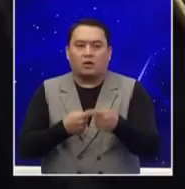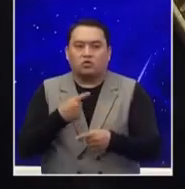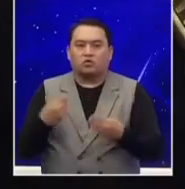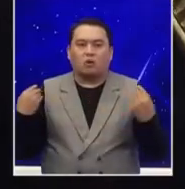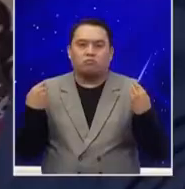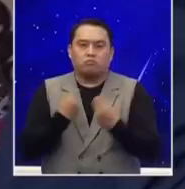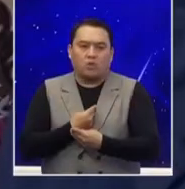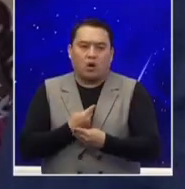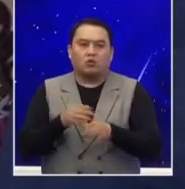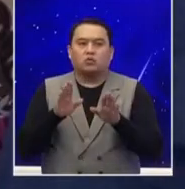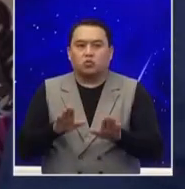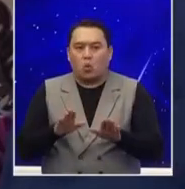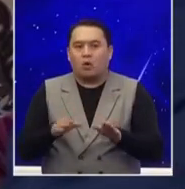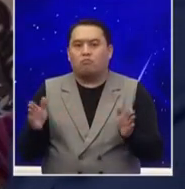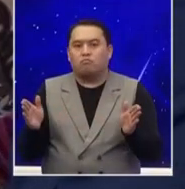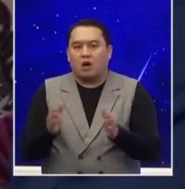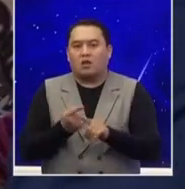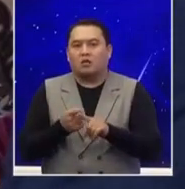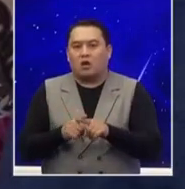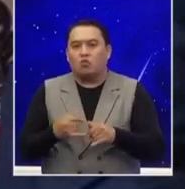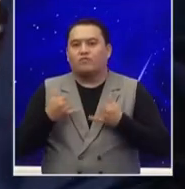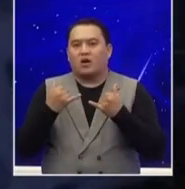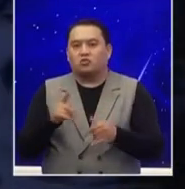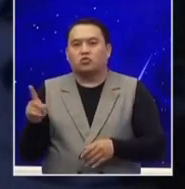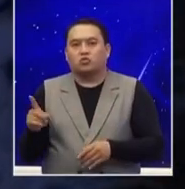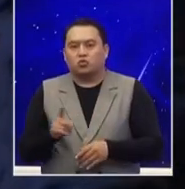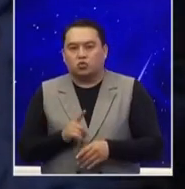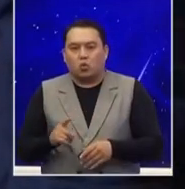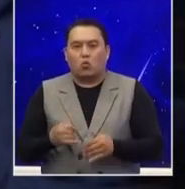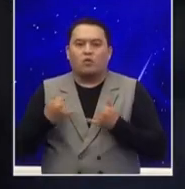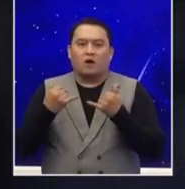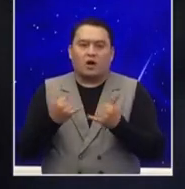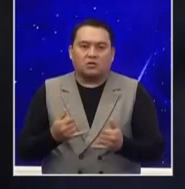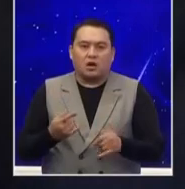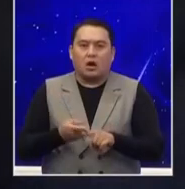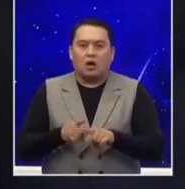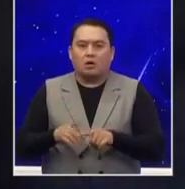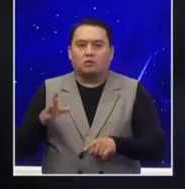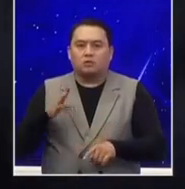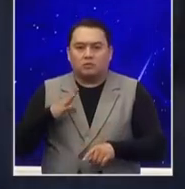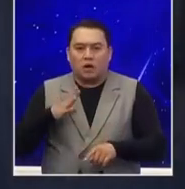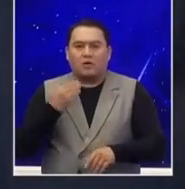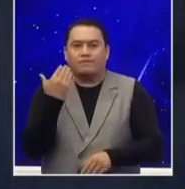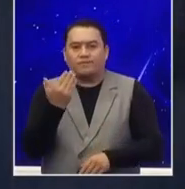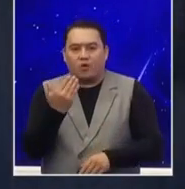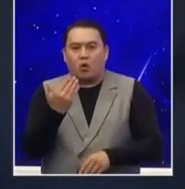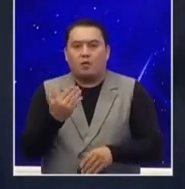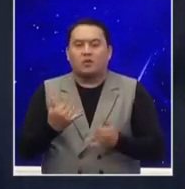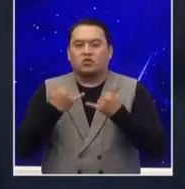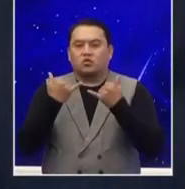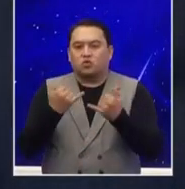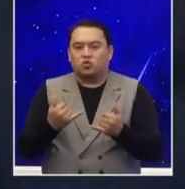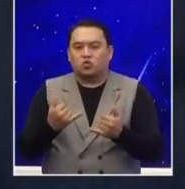shop on это лишь самая малая часть того уважения и почитания которые выражают семьи куата его земляки и